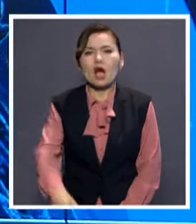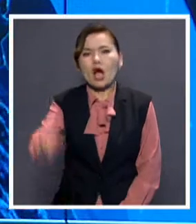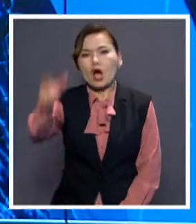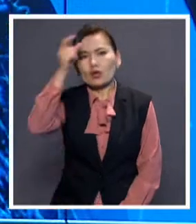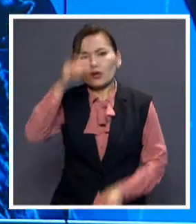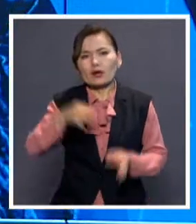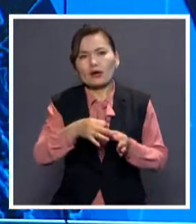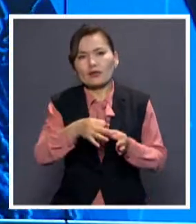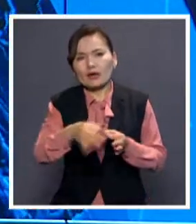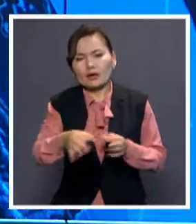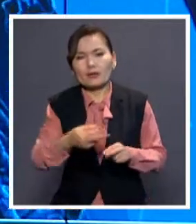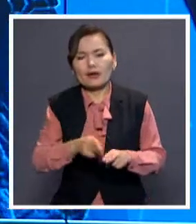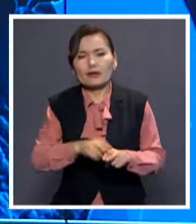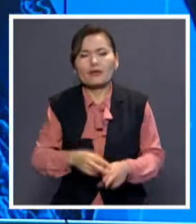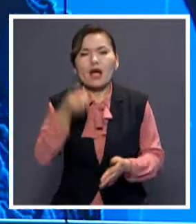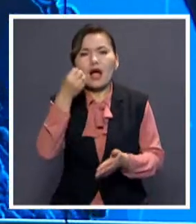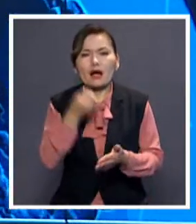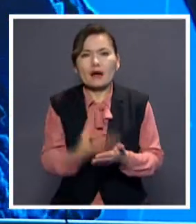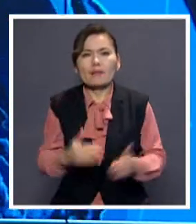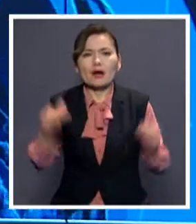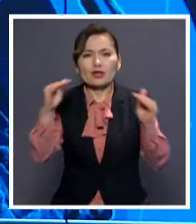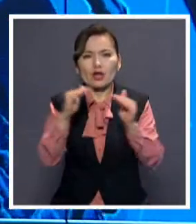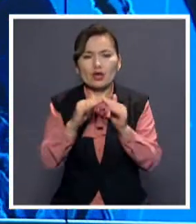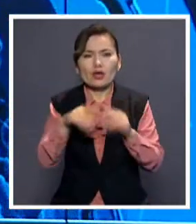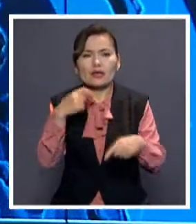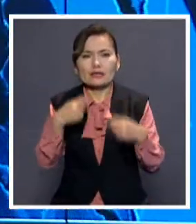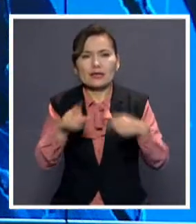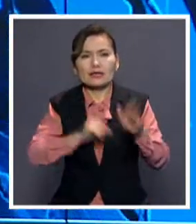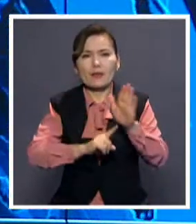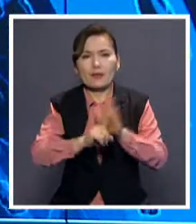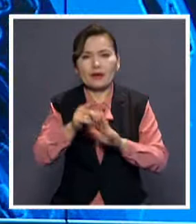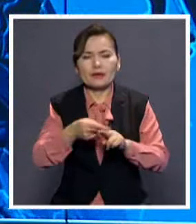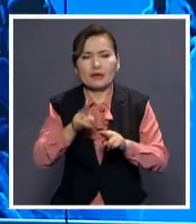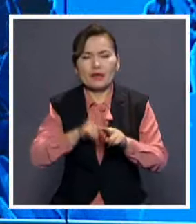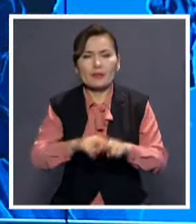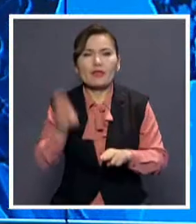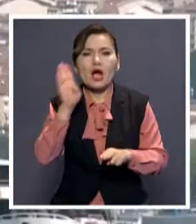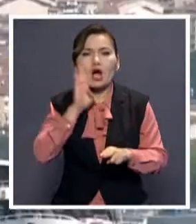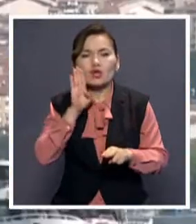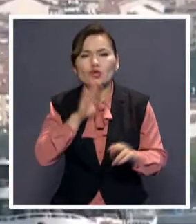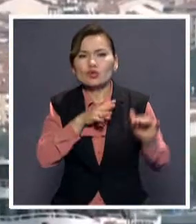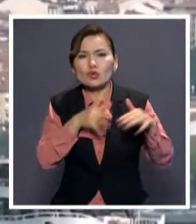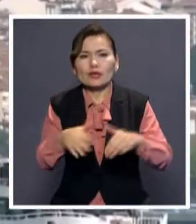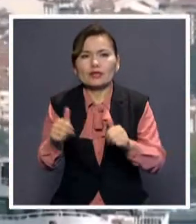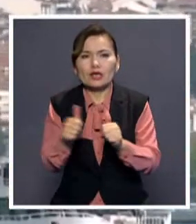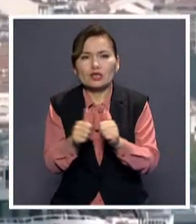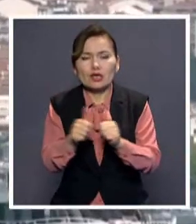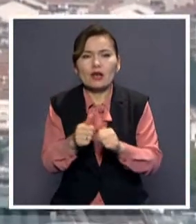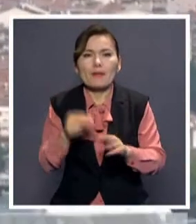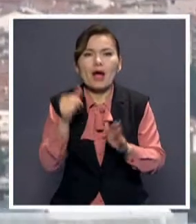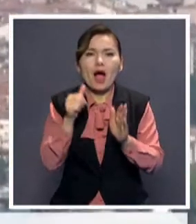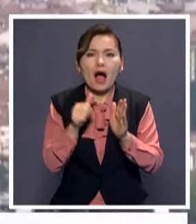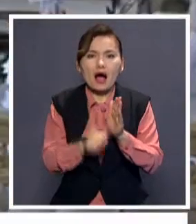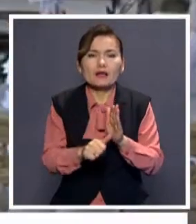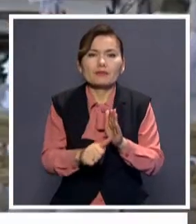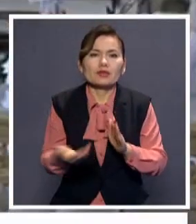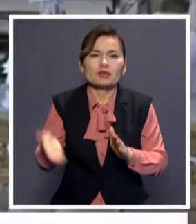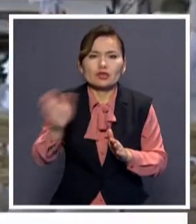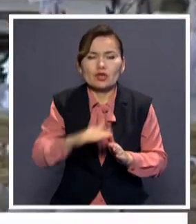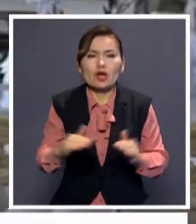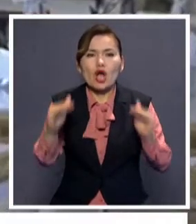Түркияда Босфор жағалауындағы қымбат элиталық үйлер сатылып жатыр. Бұғаздың азиялық және еуропалық жағында 60 шақты вилла